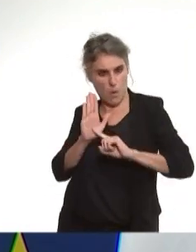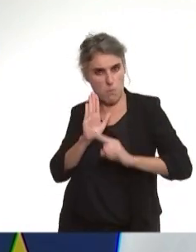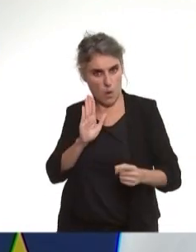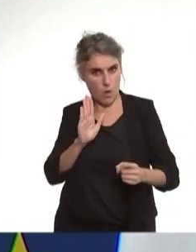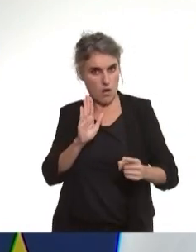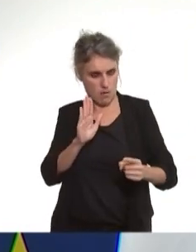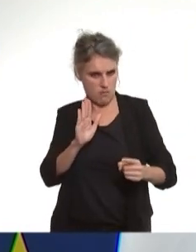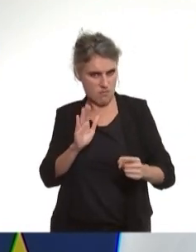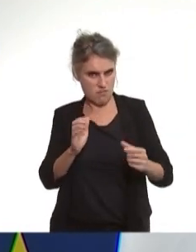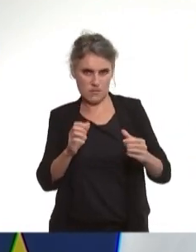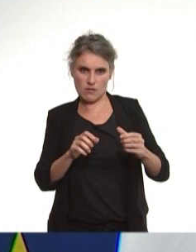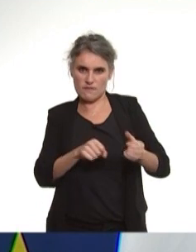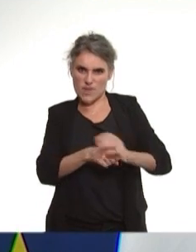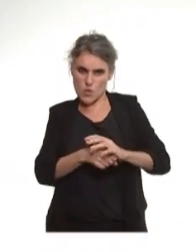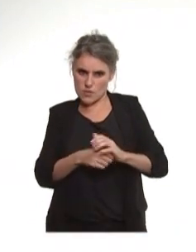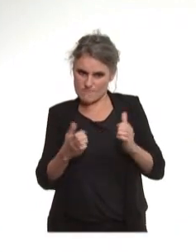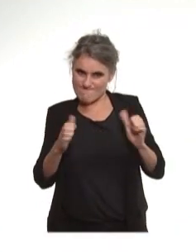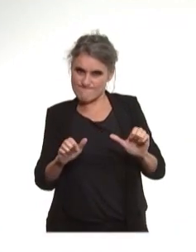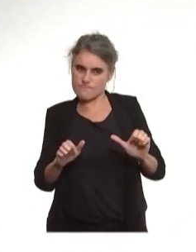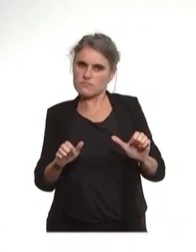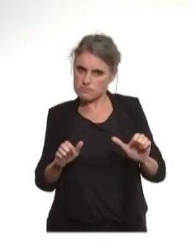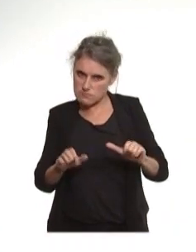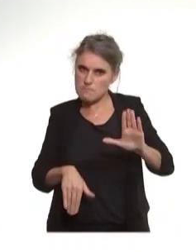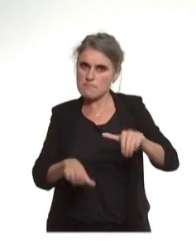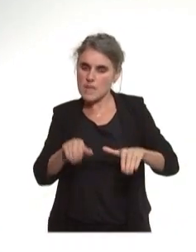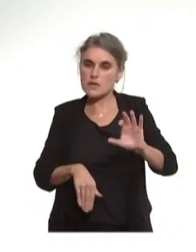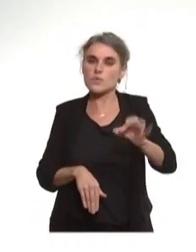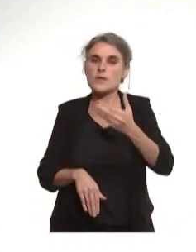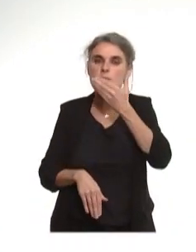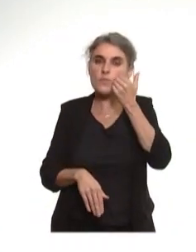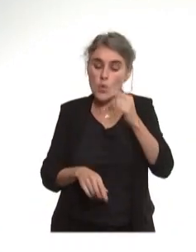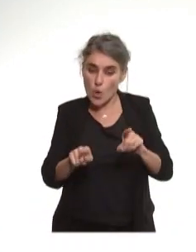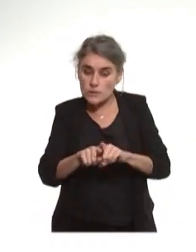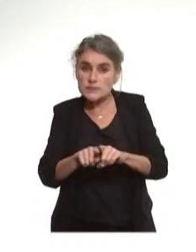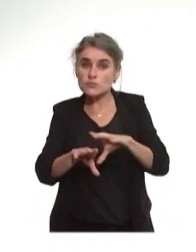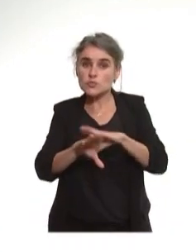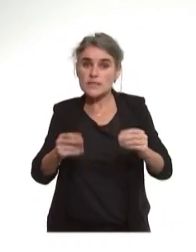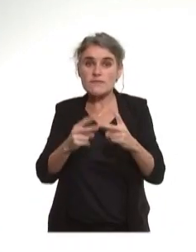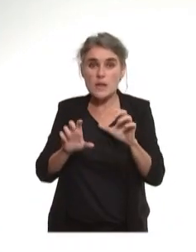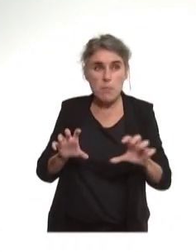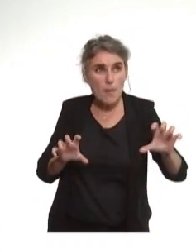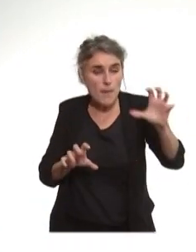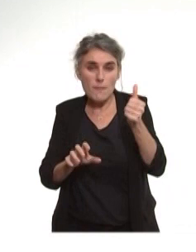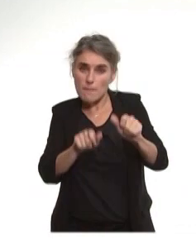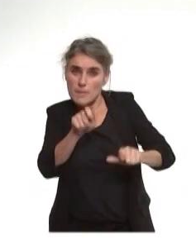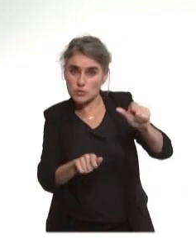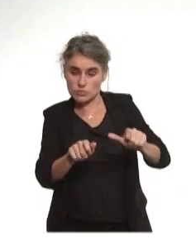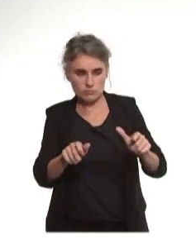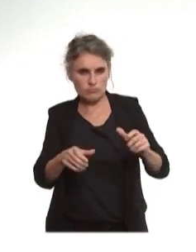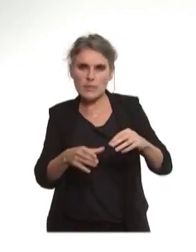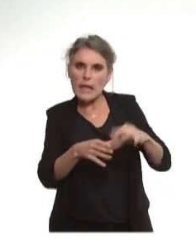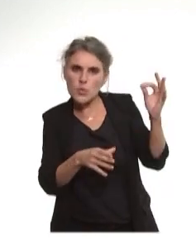pour lutter contre la circulation du virus et que les mesures qui sont prises d'ailleurs par les élus locaux de même pour freiner la diffusion du virus